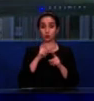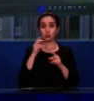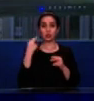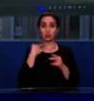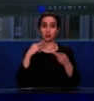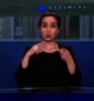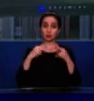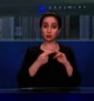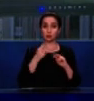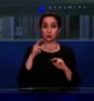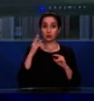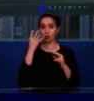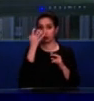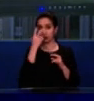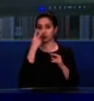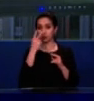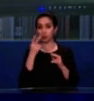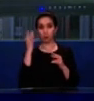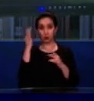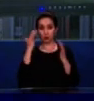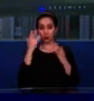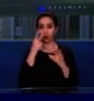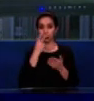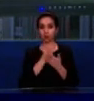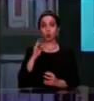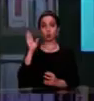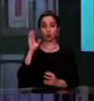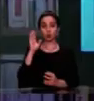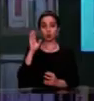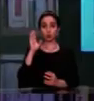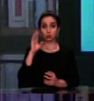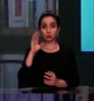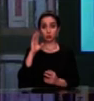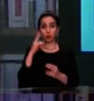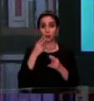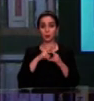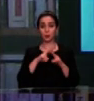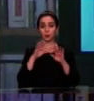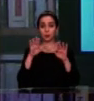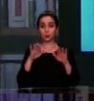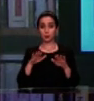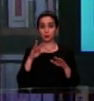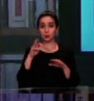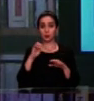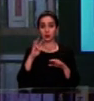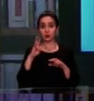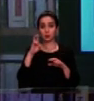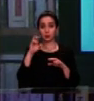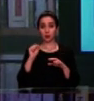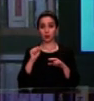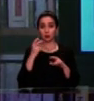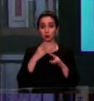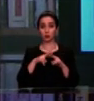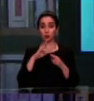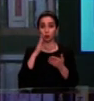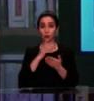qilganda, demak, tasvir degan ma'noni anglatadi. Demak, veb sahifaga source, ya'ni